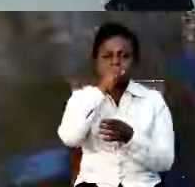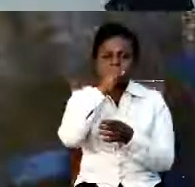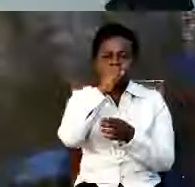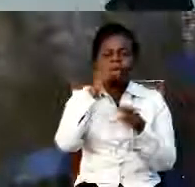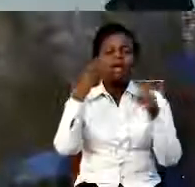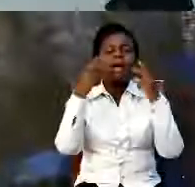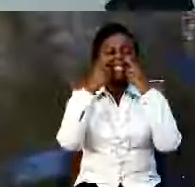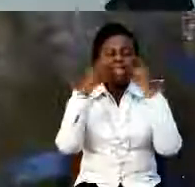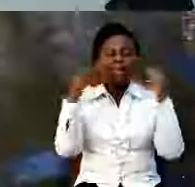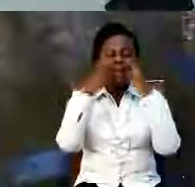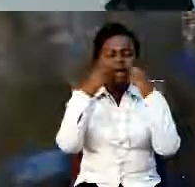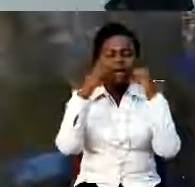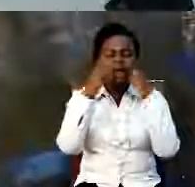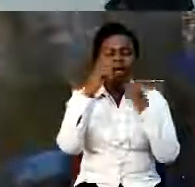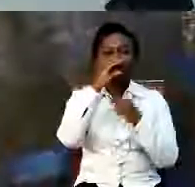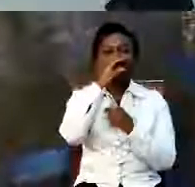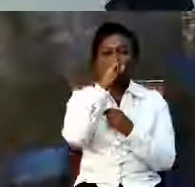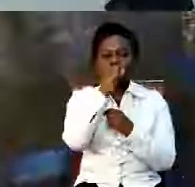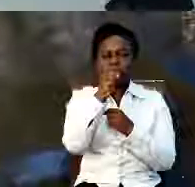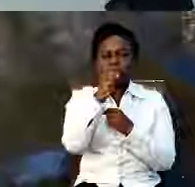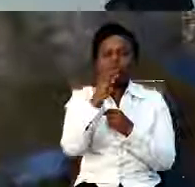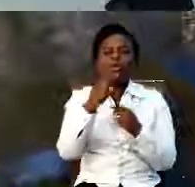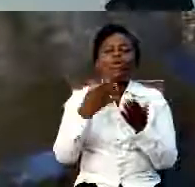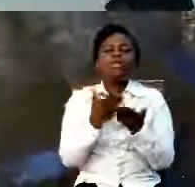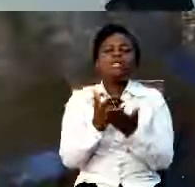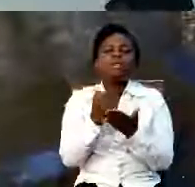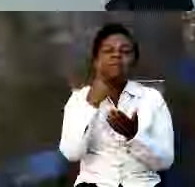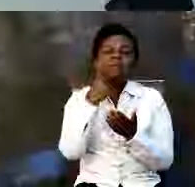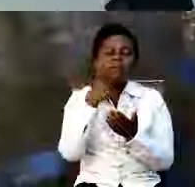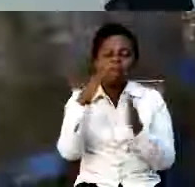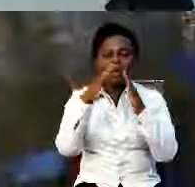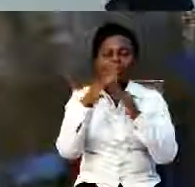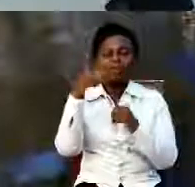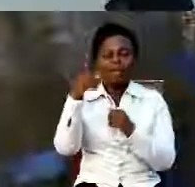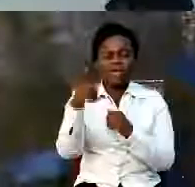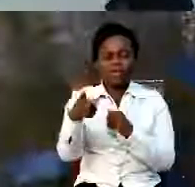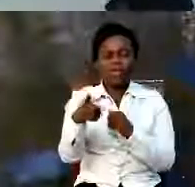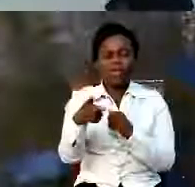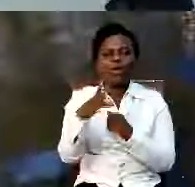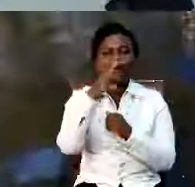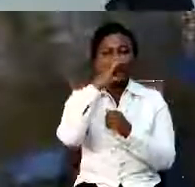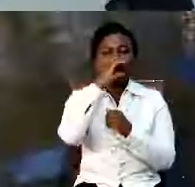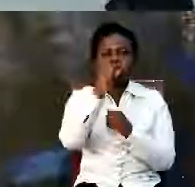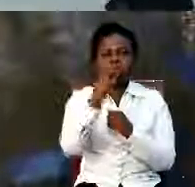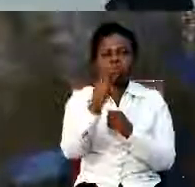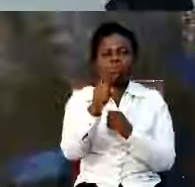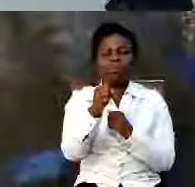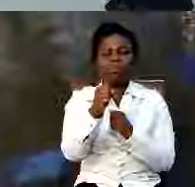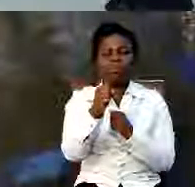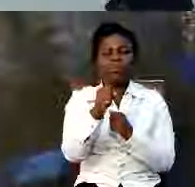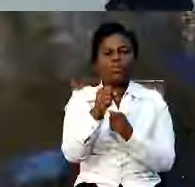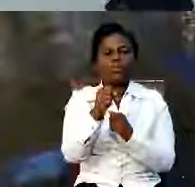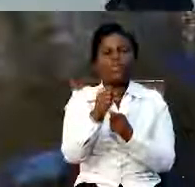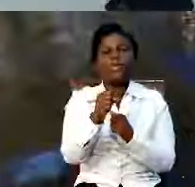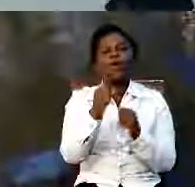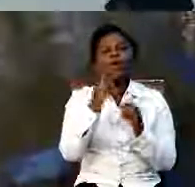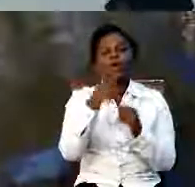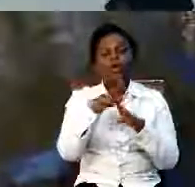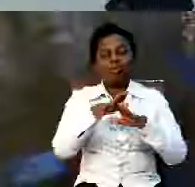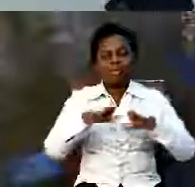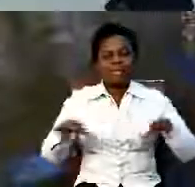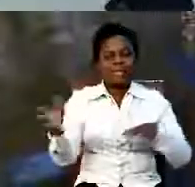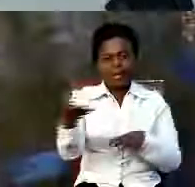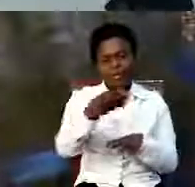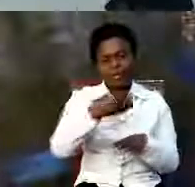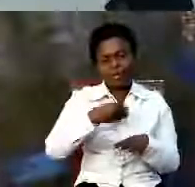nyumba hiyo wananuna. Maana mama wa nyumba hiyo amefanya nini? Amenuna. Kwa usalama wetu